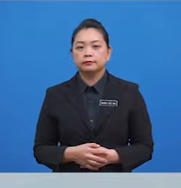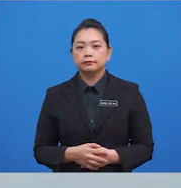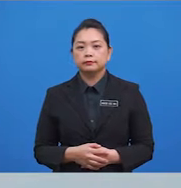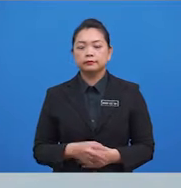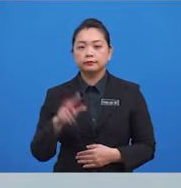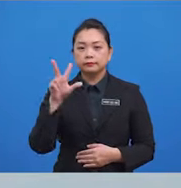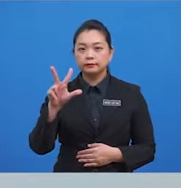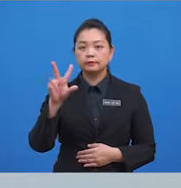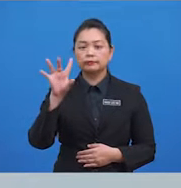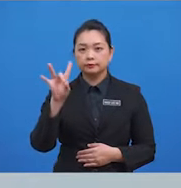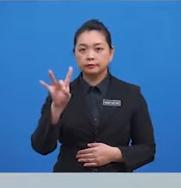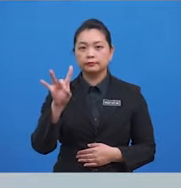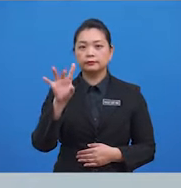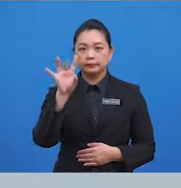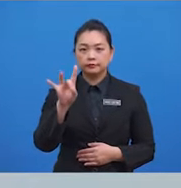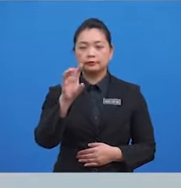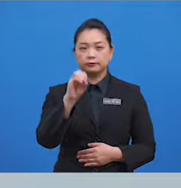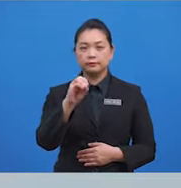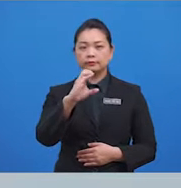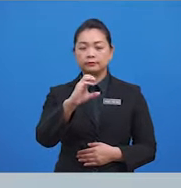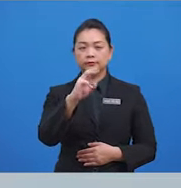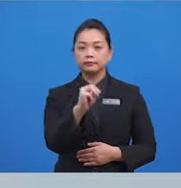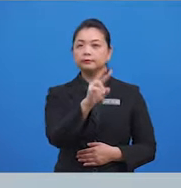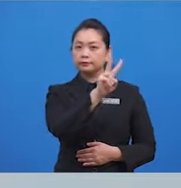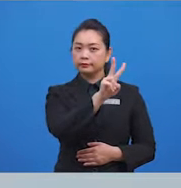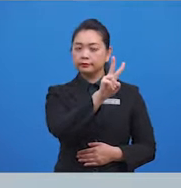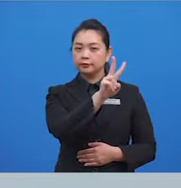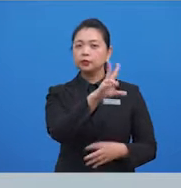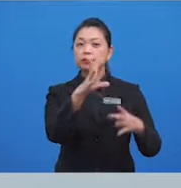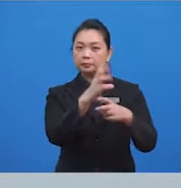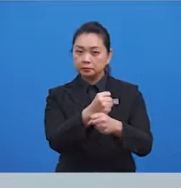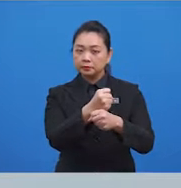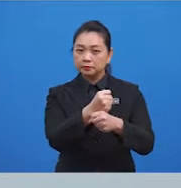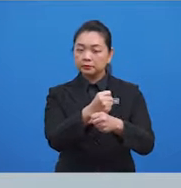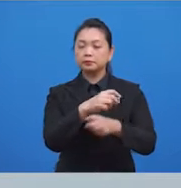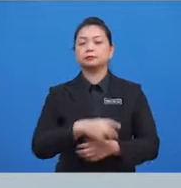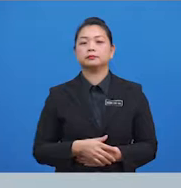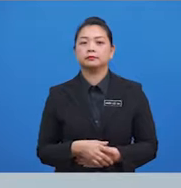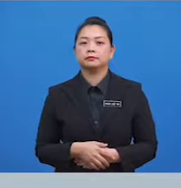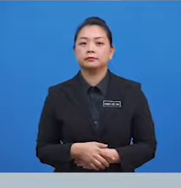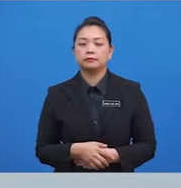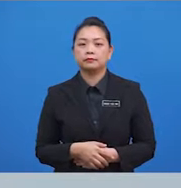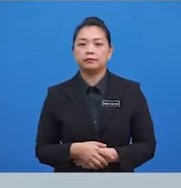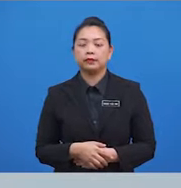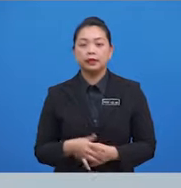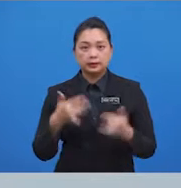Mari kita lihat contoh kedua pula, iaitu menghitung luas permukaan bagi sebuah